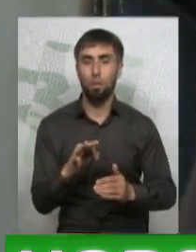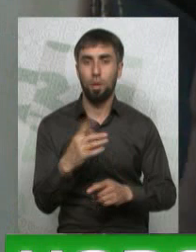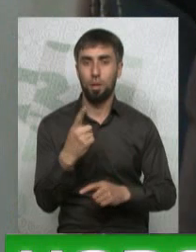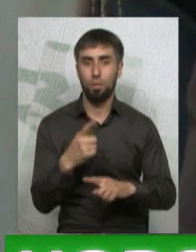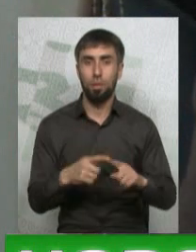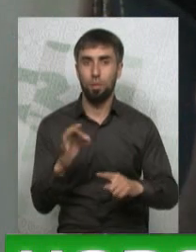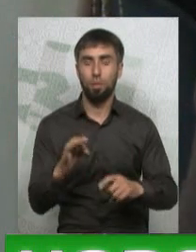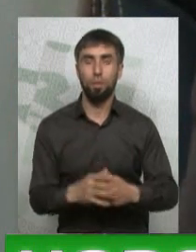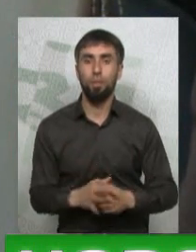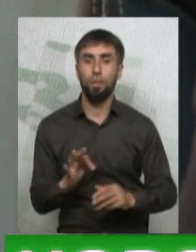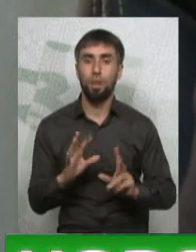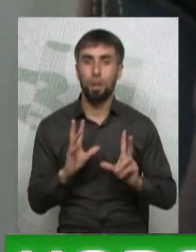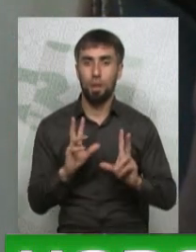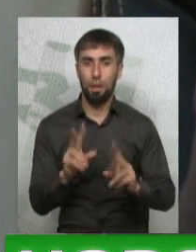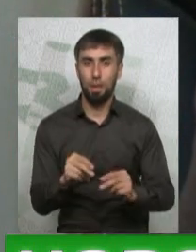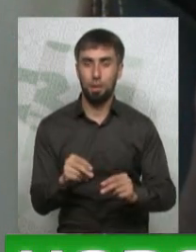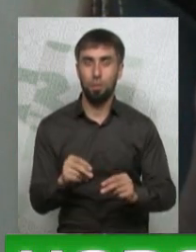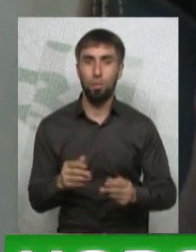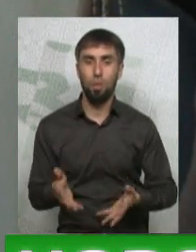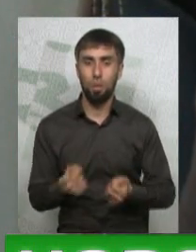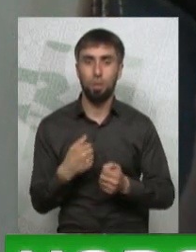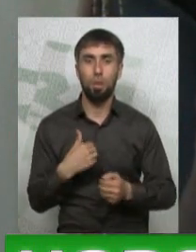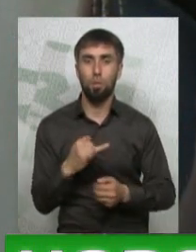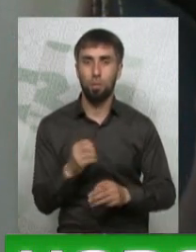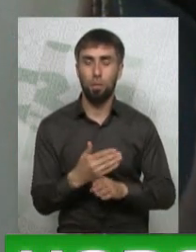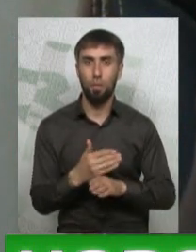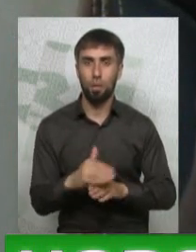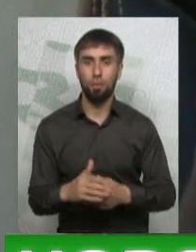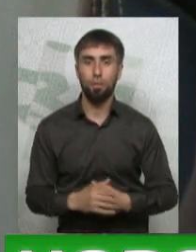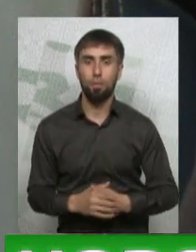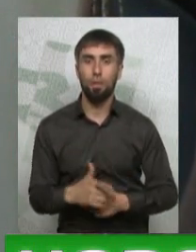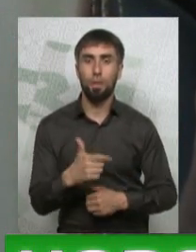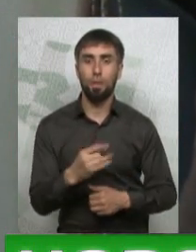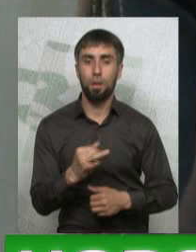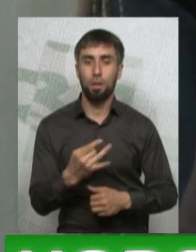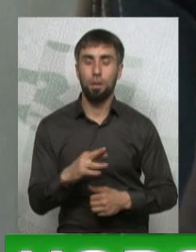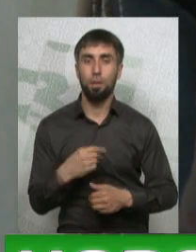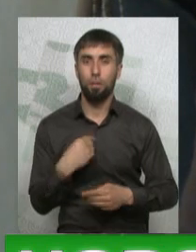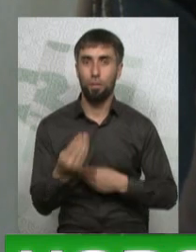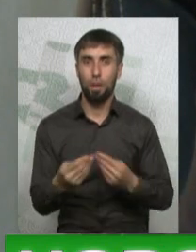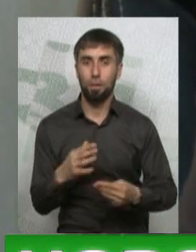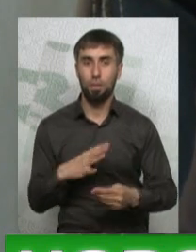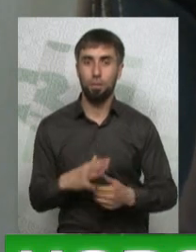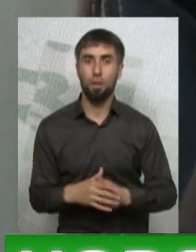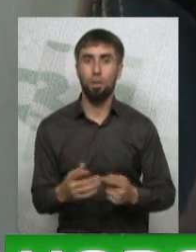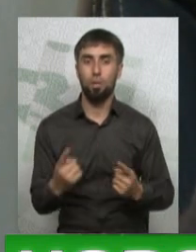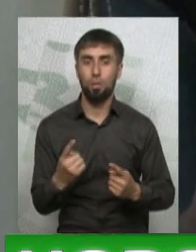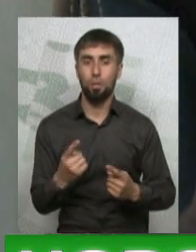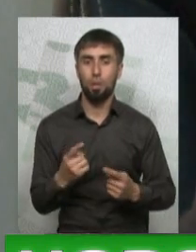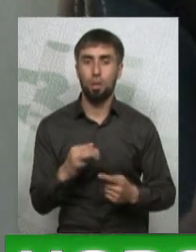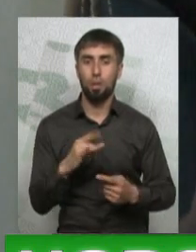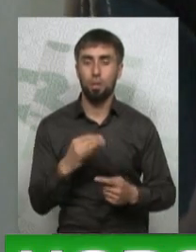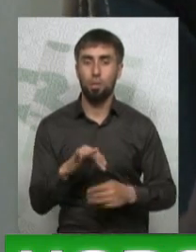1,5%. По гарантийной поддержке мы в этом году выдали уже гарантии. Это и крупный инвестиционный